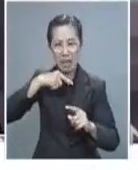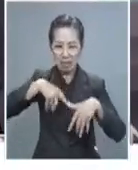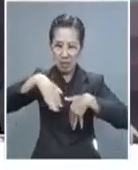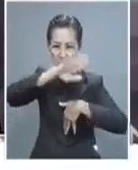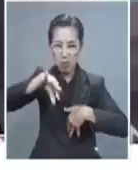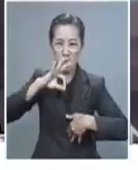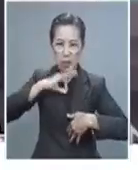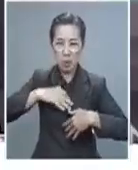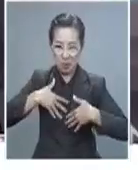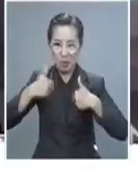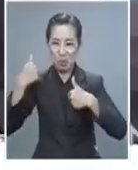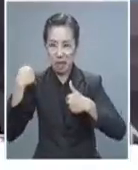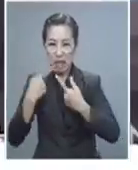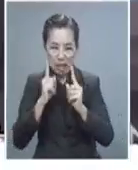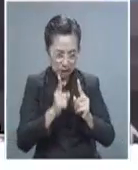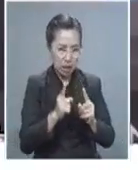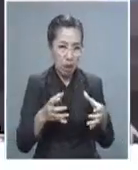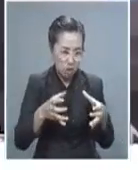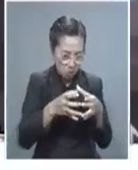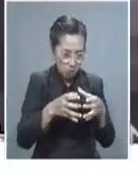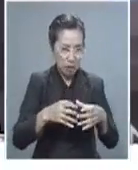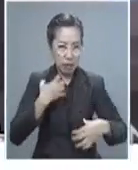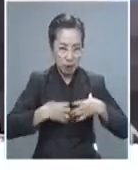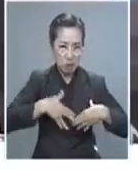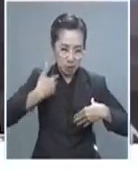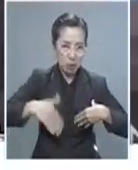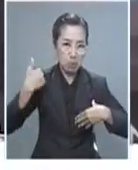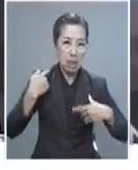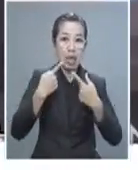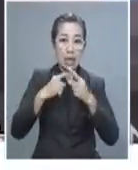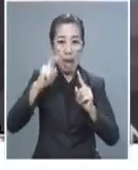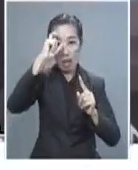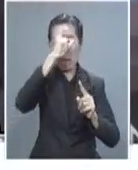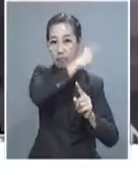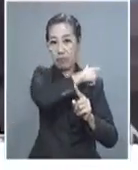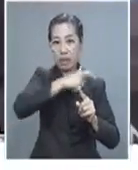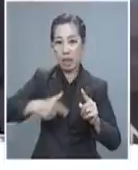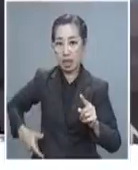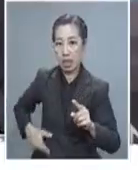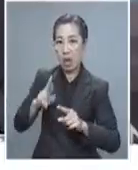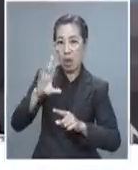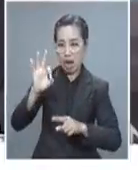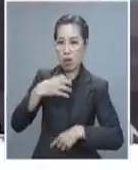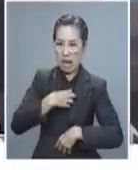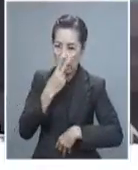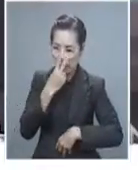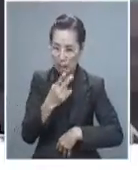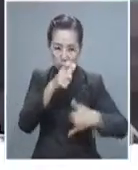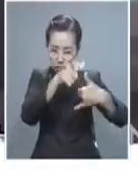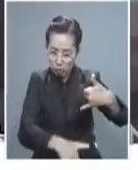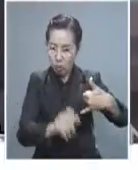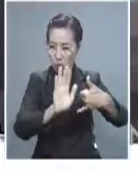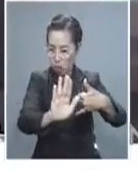ความจริงมีคนทุกข์อยู่บ้างแต่พระเจ้าอยู่หัวรัชกาลที่9เนี่ยพระองค์อยากเห็นความสุขของแต่ละคนความสุขของแต่ละคน